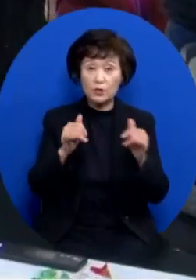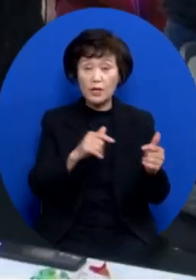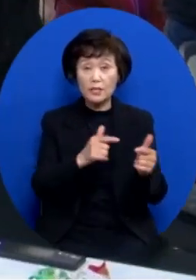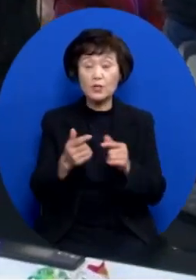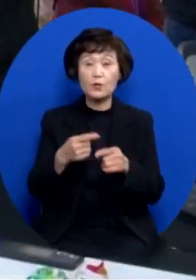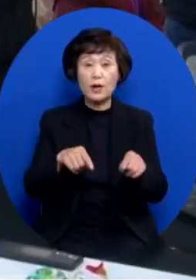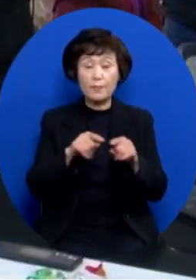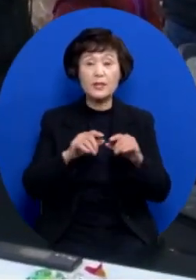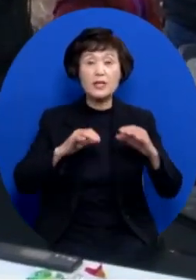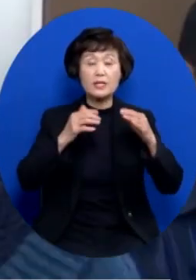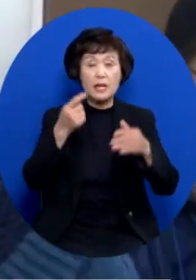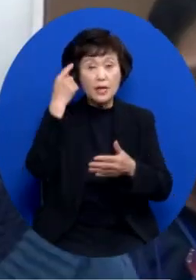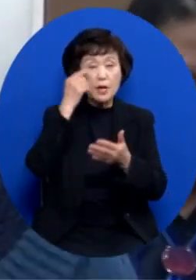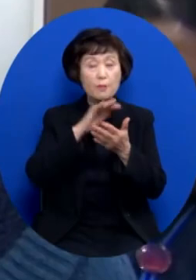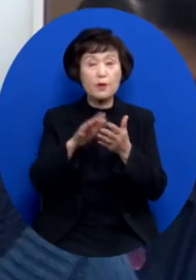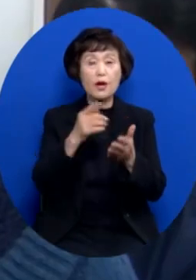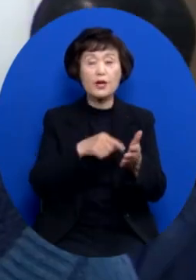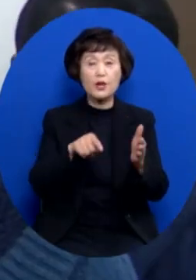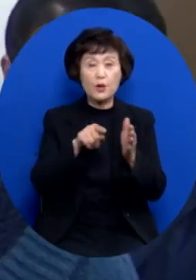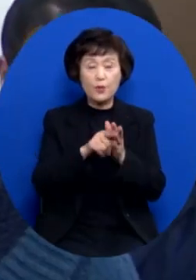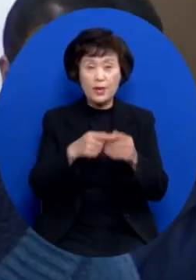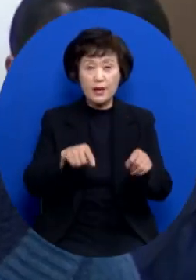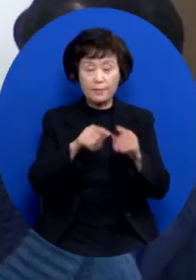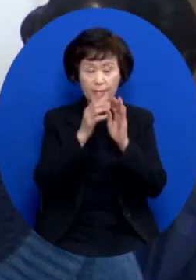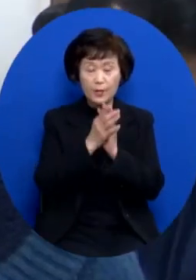세계 평화를 위해 함께 기도했습니다.